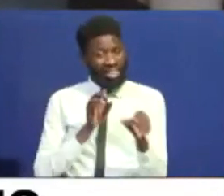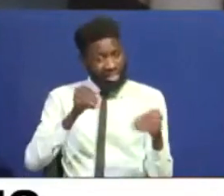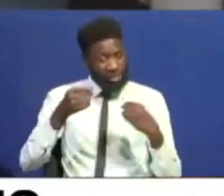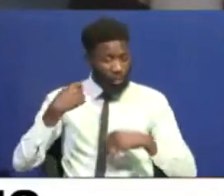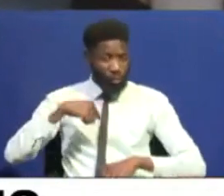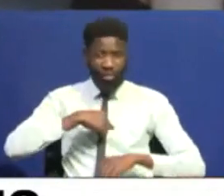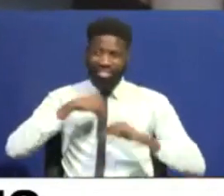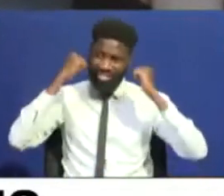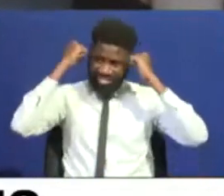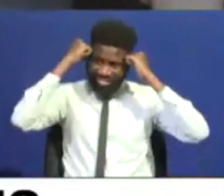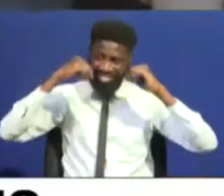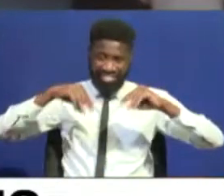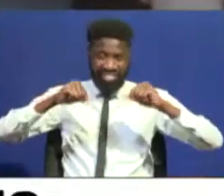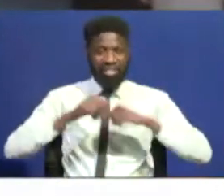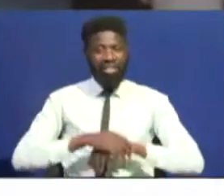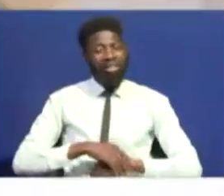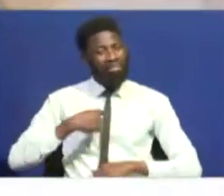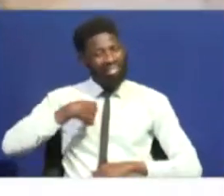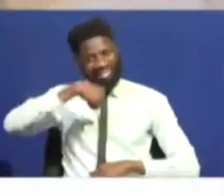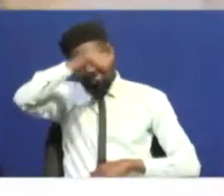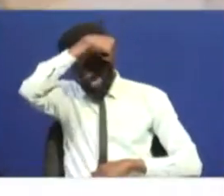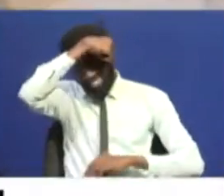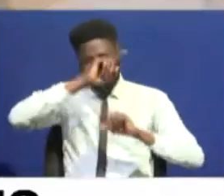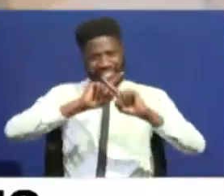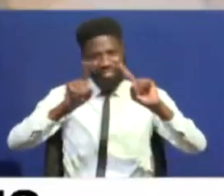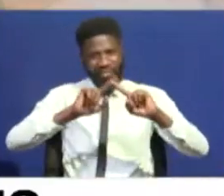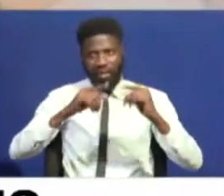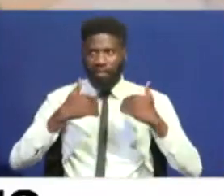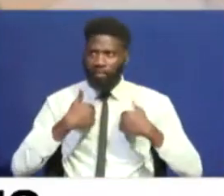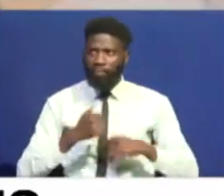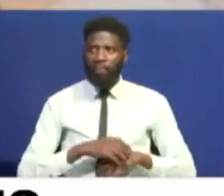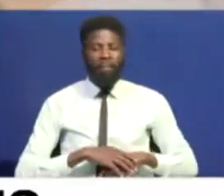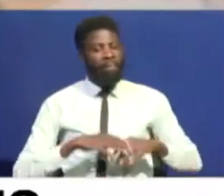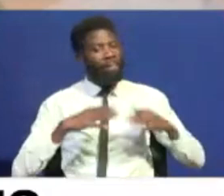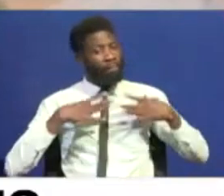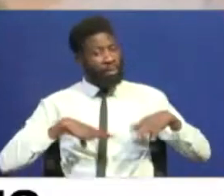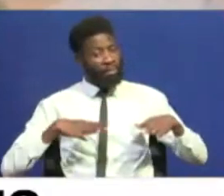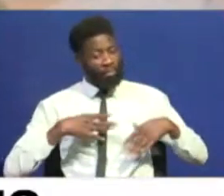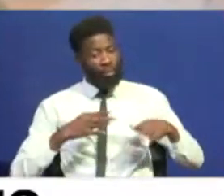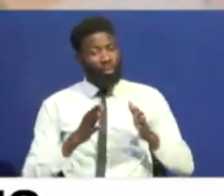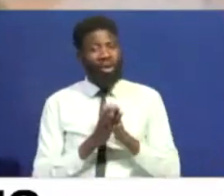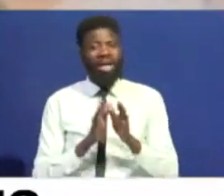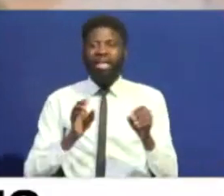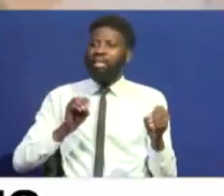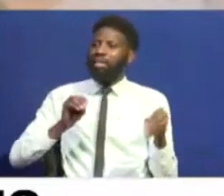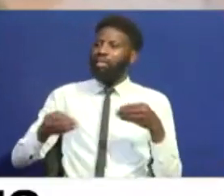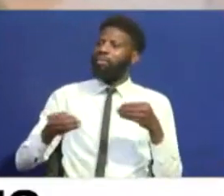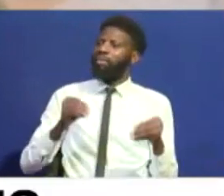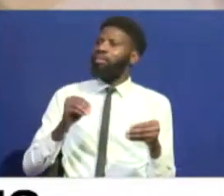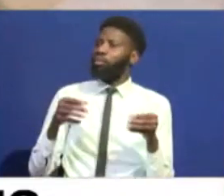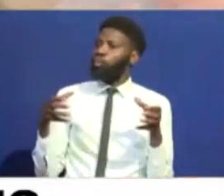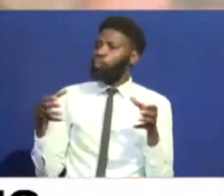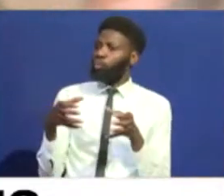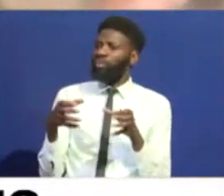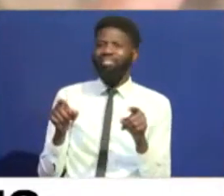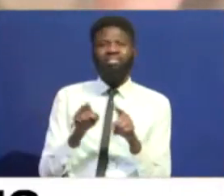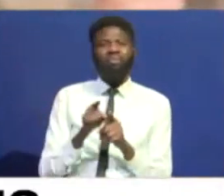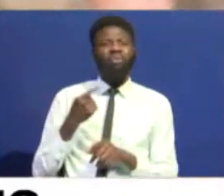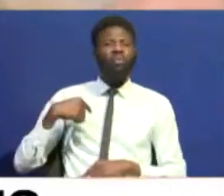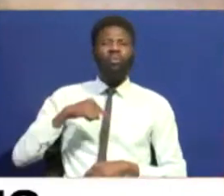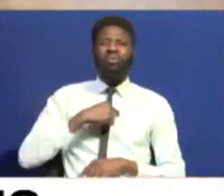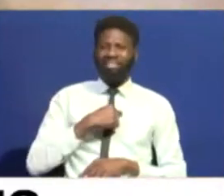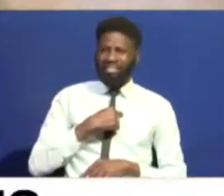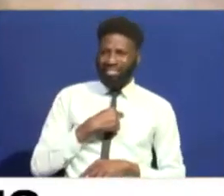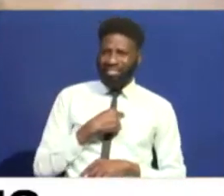tumesoma, mimi mwenyewe niko na degree na kadhalika. Sisi ya watu ambao wanaishi na ulemavu, ni kama hatuko Kenya. Sisi